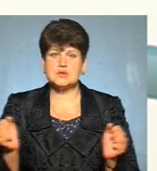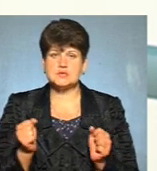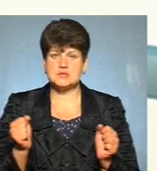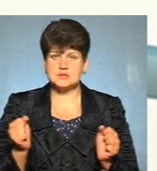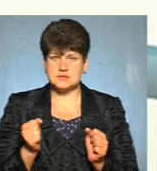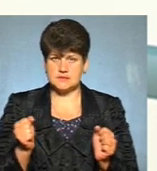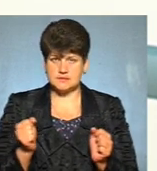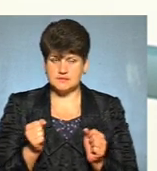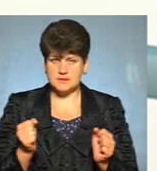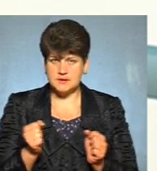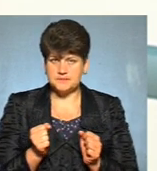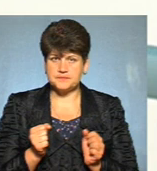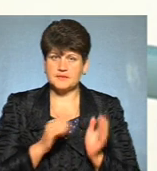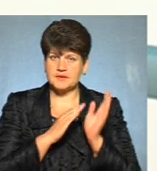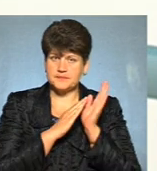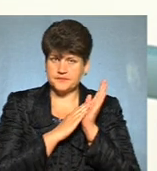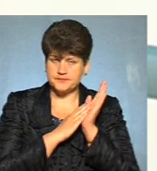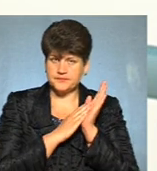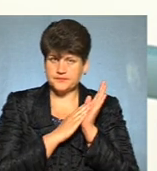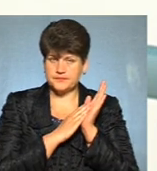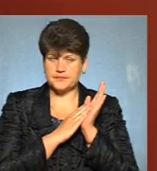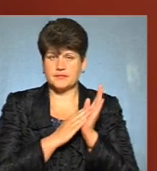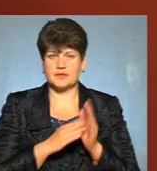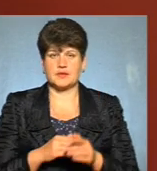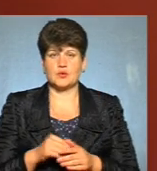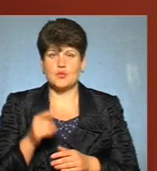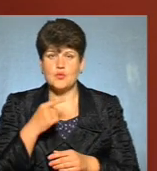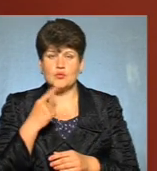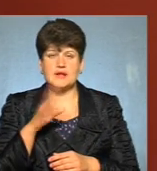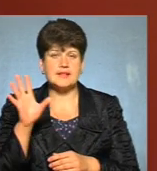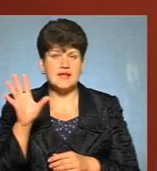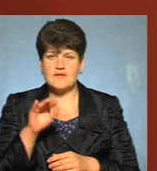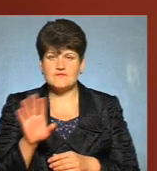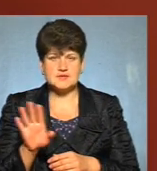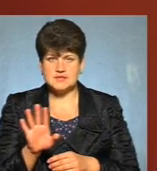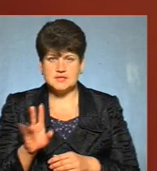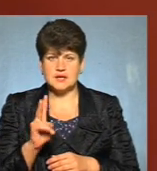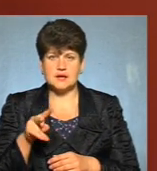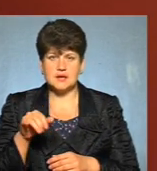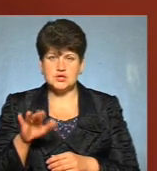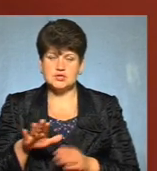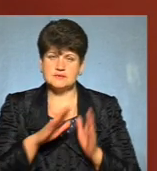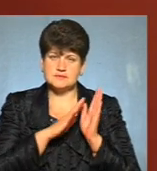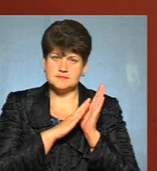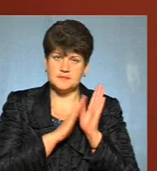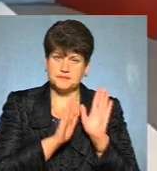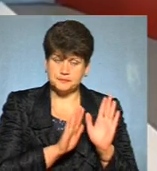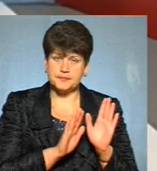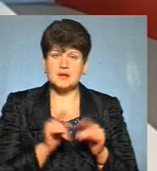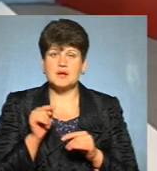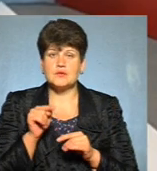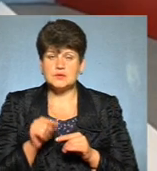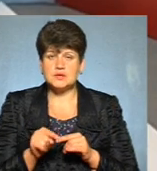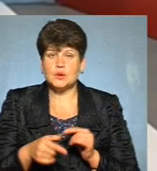анабіозу або зимової сплячки, хоч кажуть, що не всі кліщі впадають в анабіоз, вони виходять з